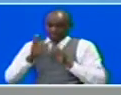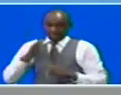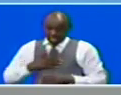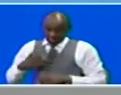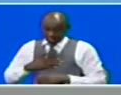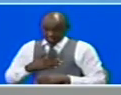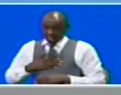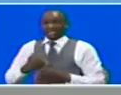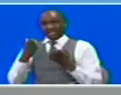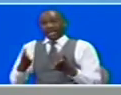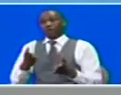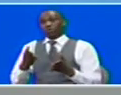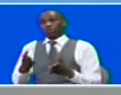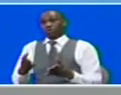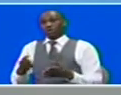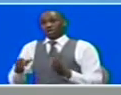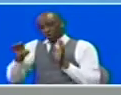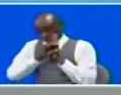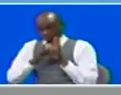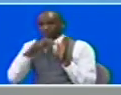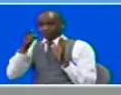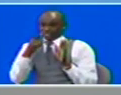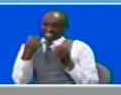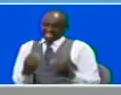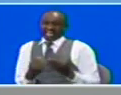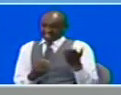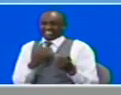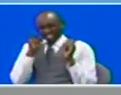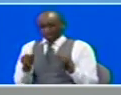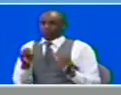kulingana na pali tuko, kwani ni katiba bado tunasema ni changa, tunaendelea